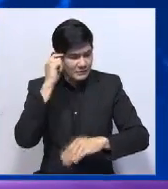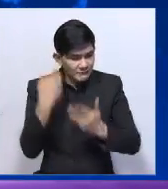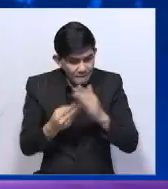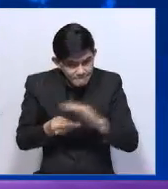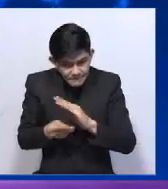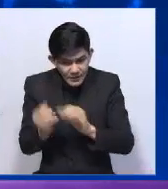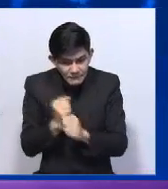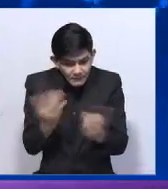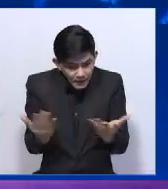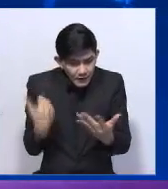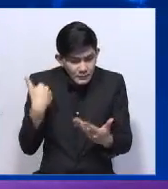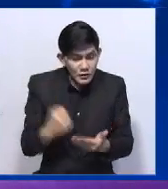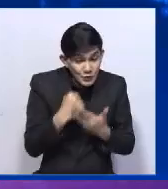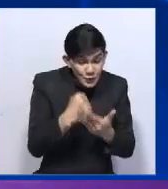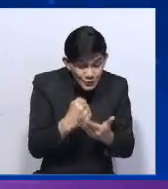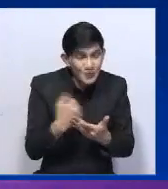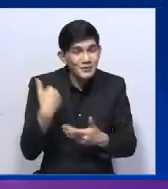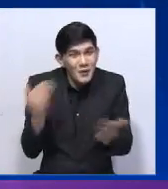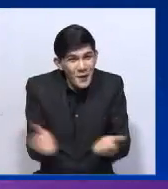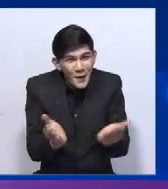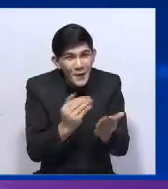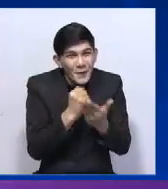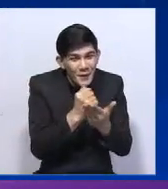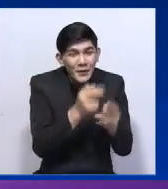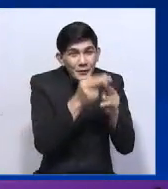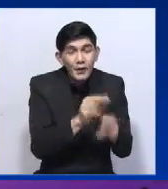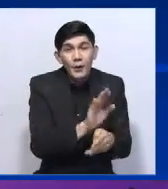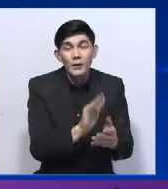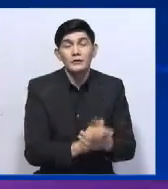ชน์รวมถึงระบบอุปถัมภ์